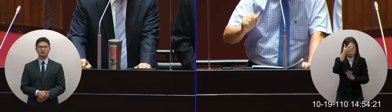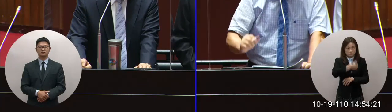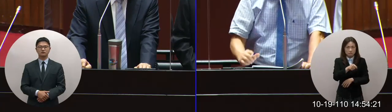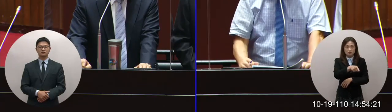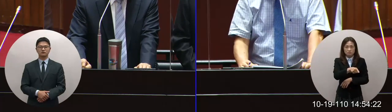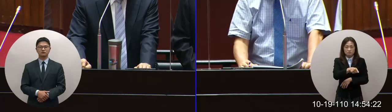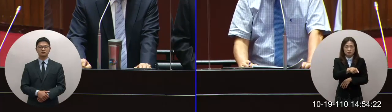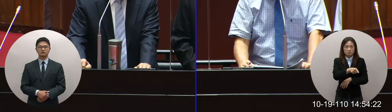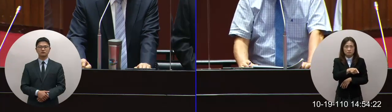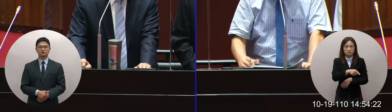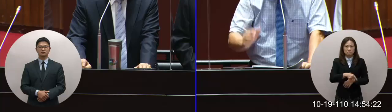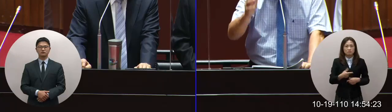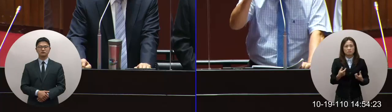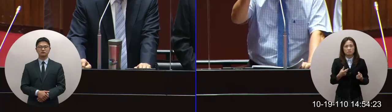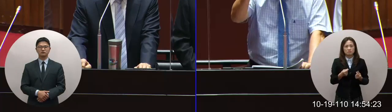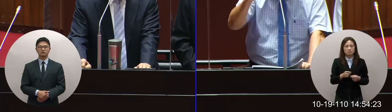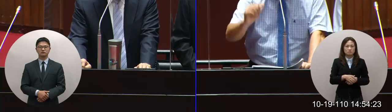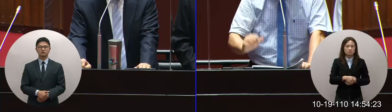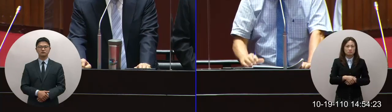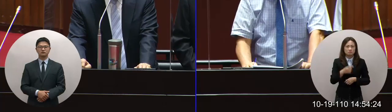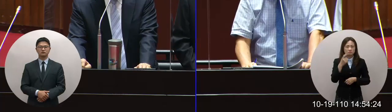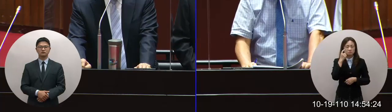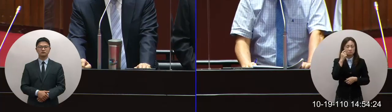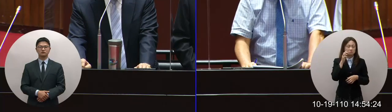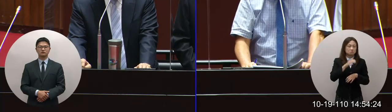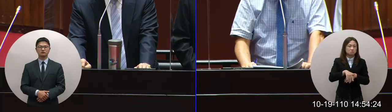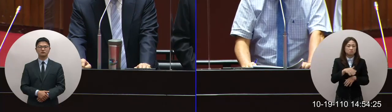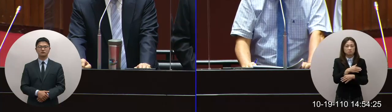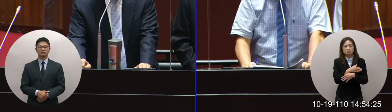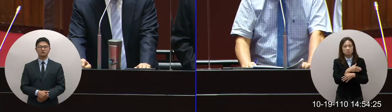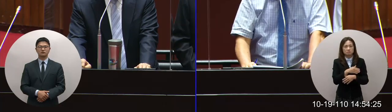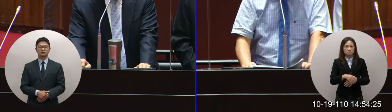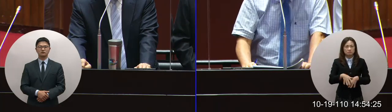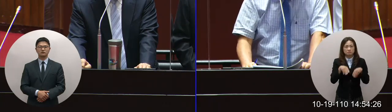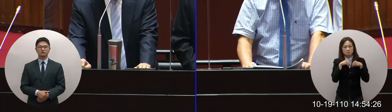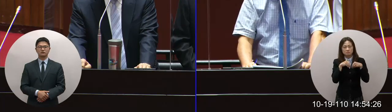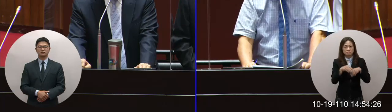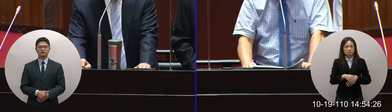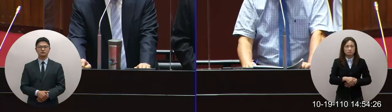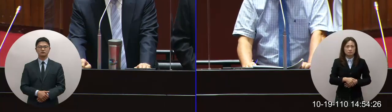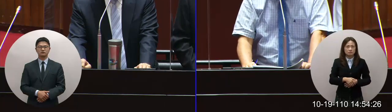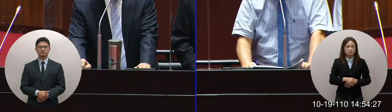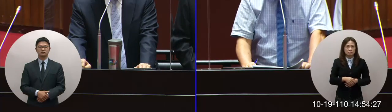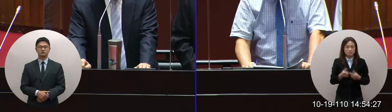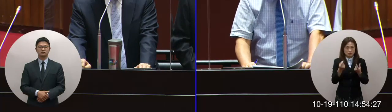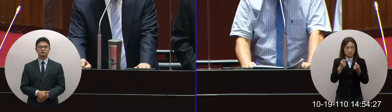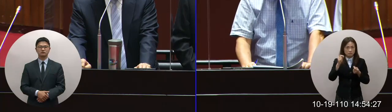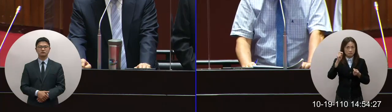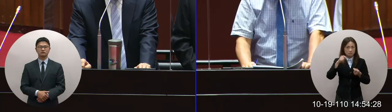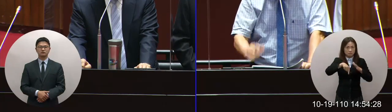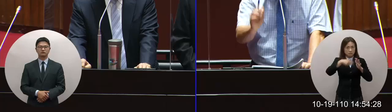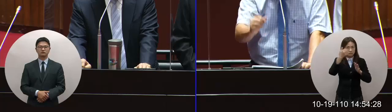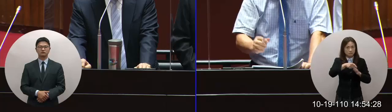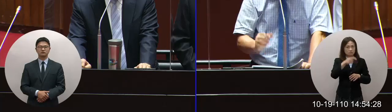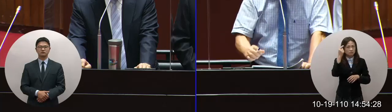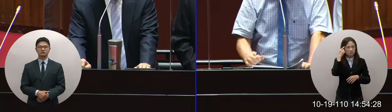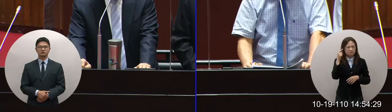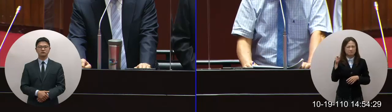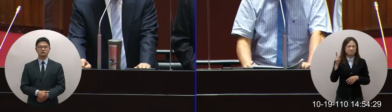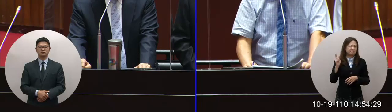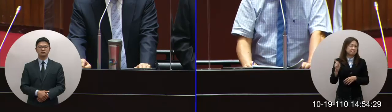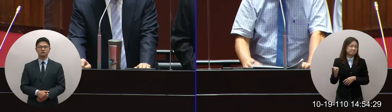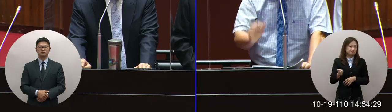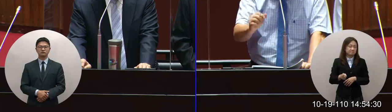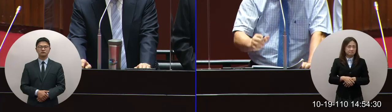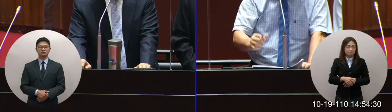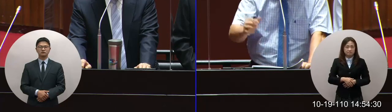是冷言冷语，包括苏院长，你那时候也认为说有可能吗？但是事实